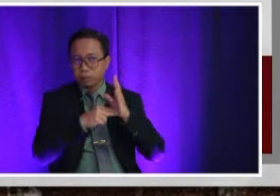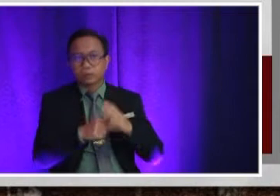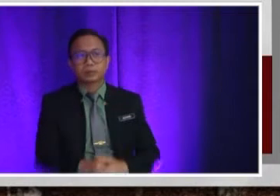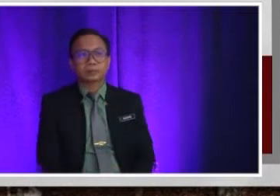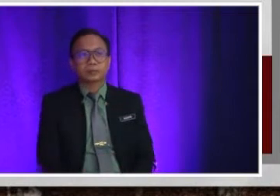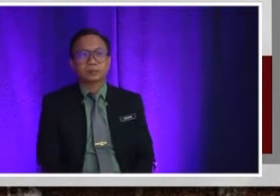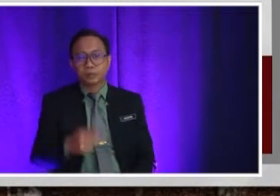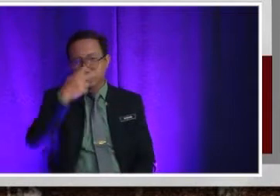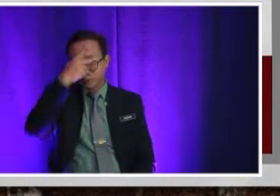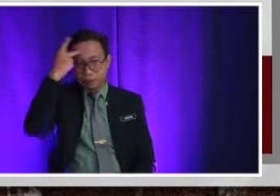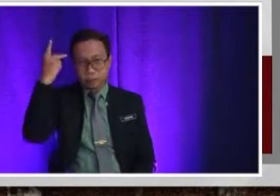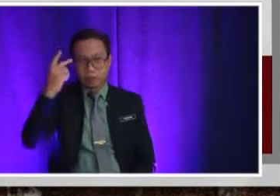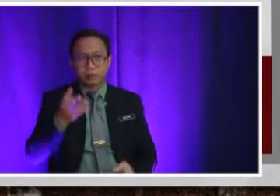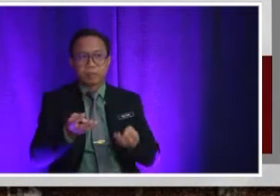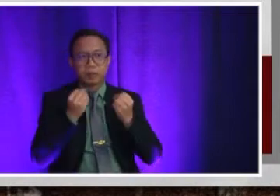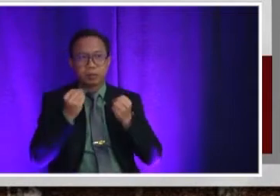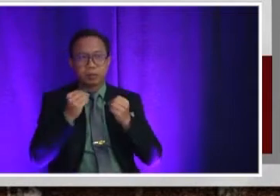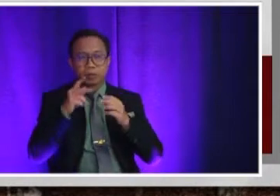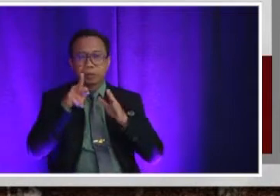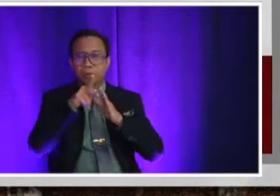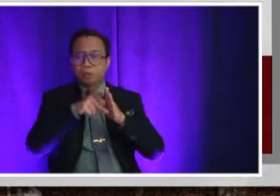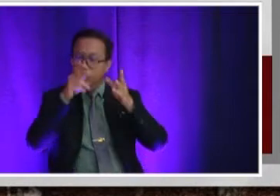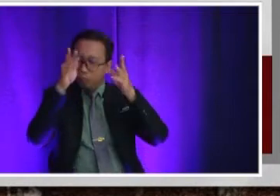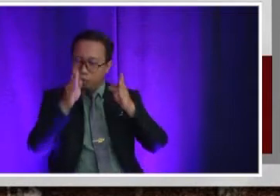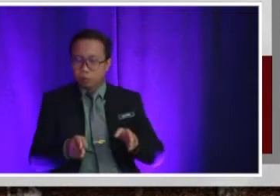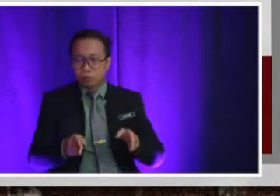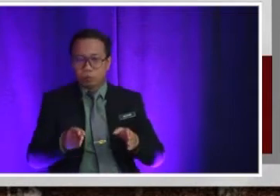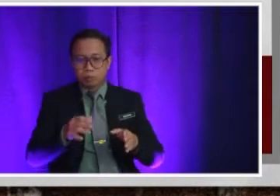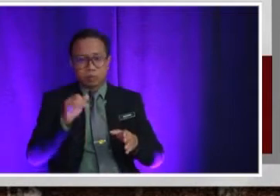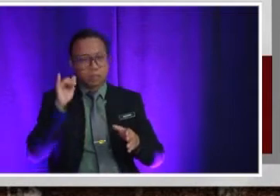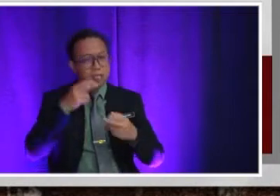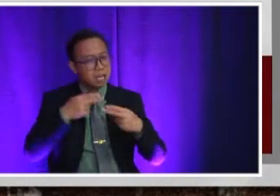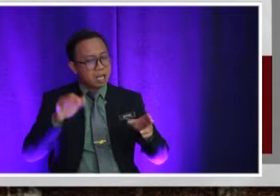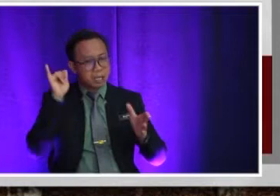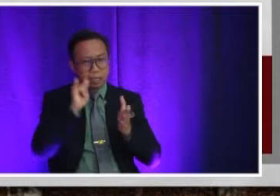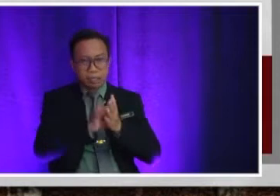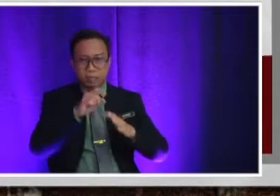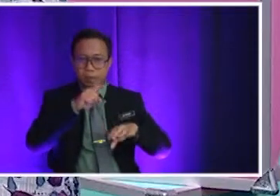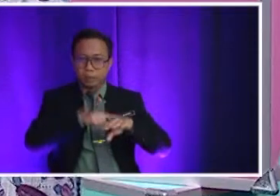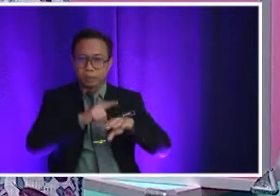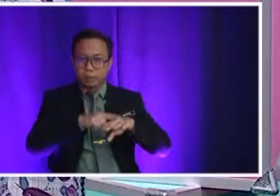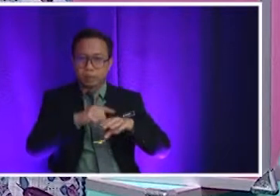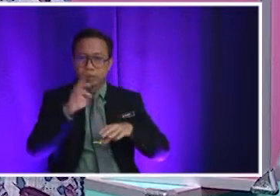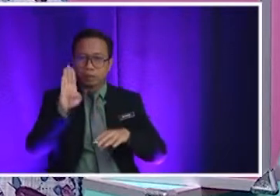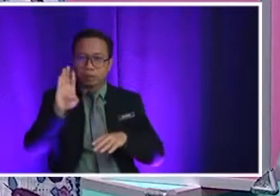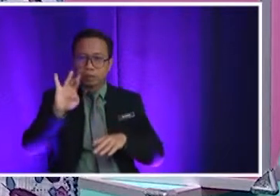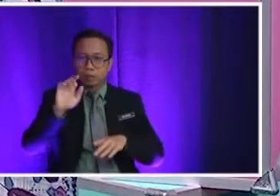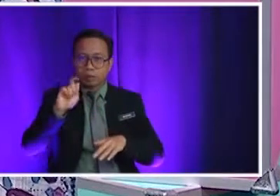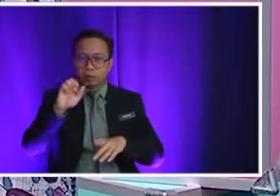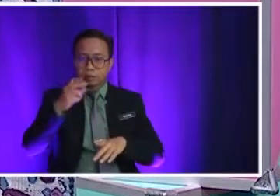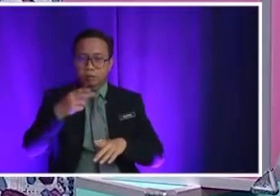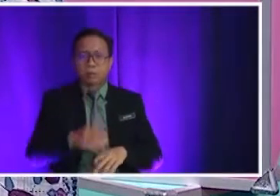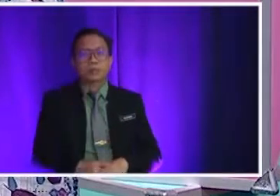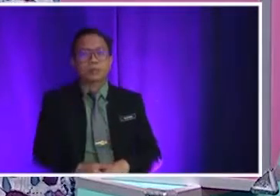Melayu kerana inginkan penduduk hilang keyakinan terhadap British aja dibina penduduk hilang keyakinan terhadap